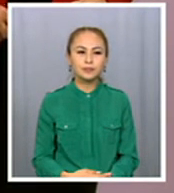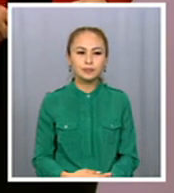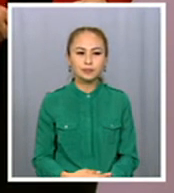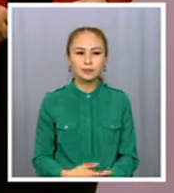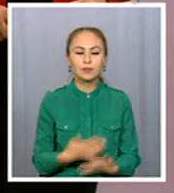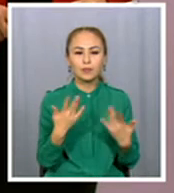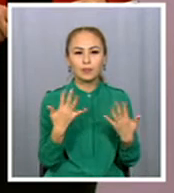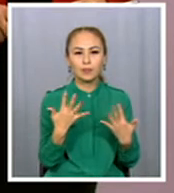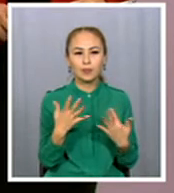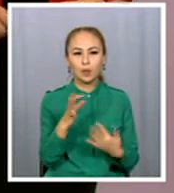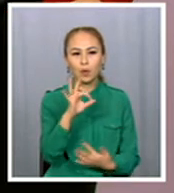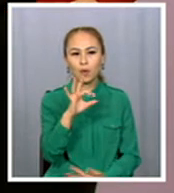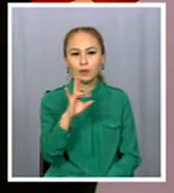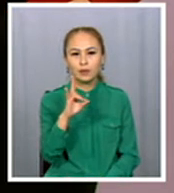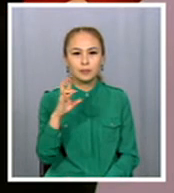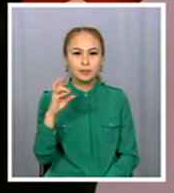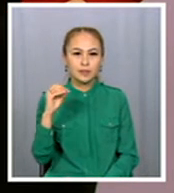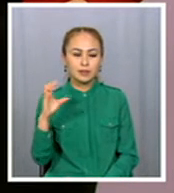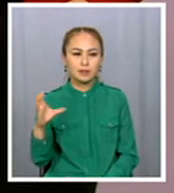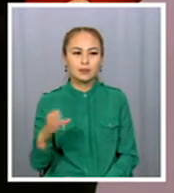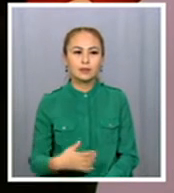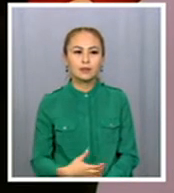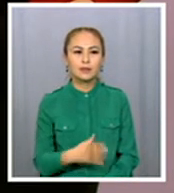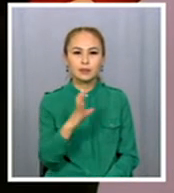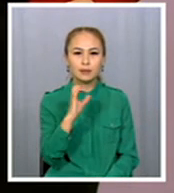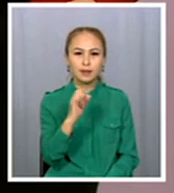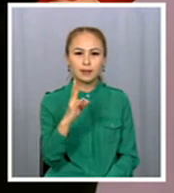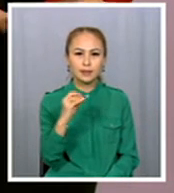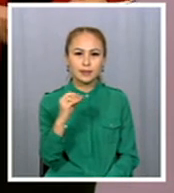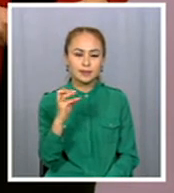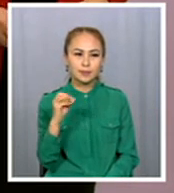Қанша? Он бес. Санесім.